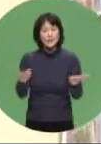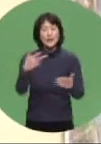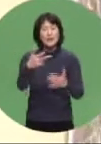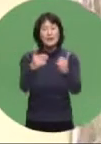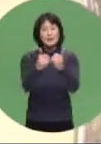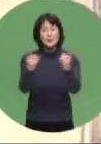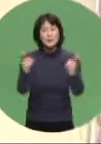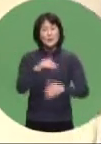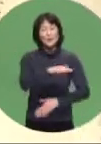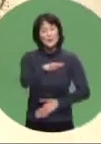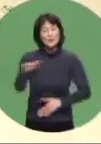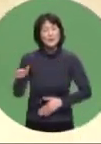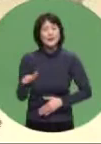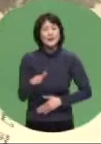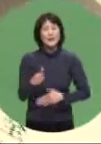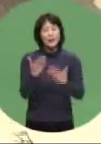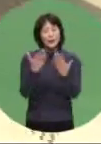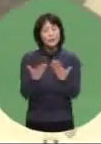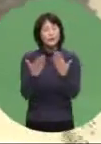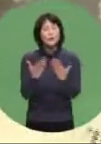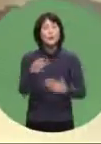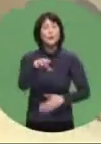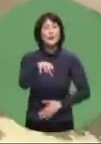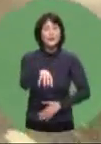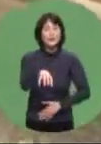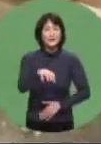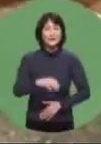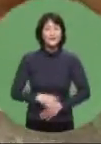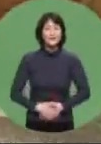土学習の場として活用します。